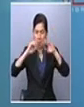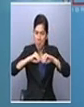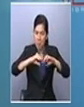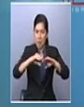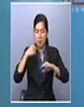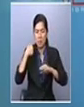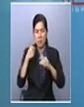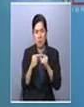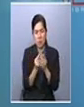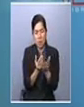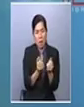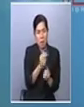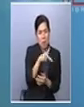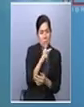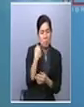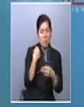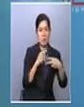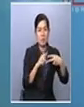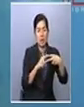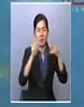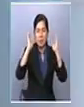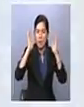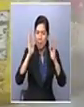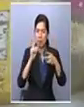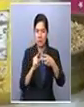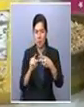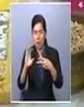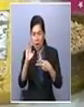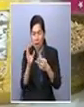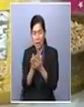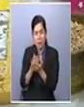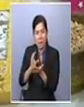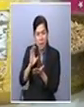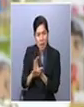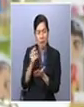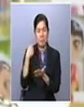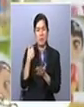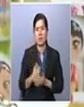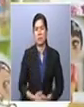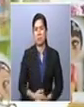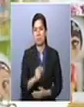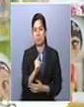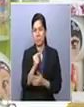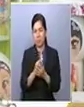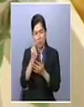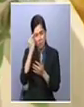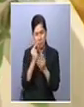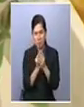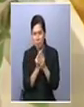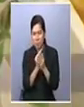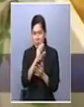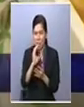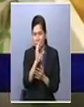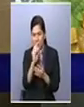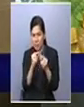PR marketing และได้ทั้งเอฟเฟคทางด้านการระดมทุนทีหลัง ข้อดีของการบุกตลาด SEE ช่างเยาว์ยวนและน่าสนใ